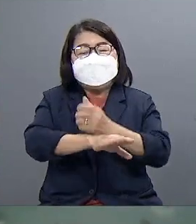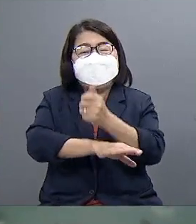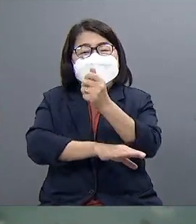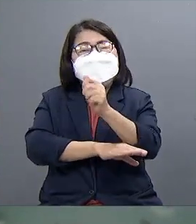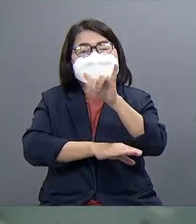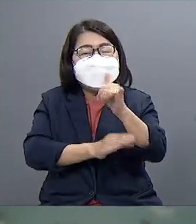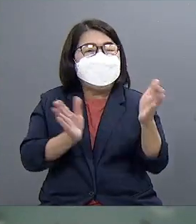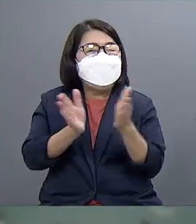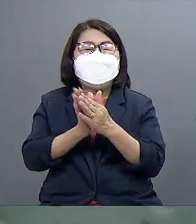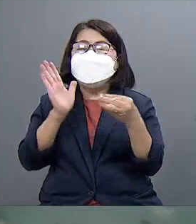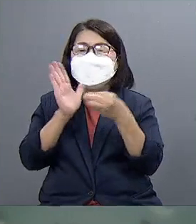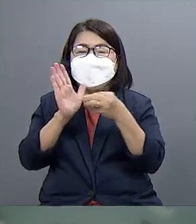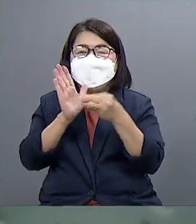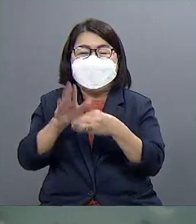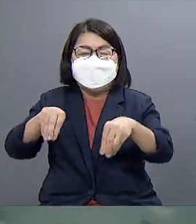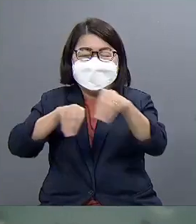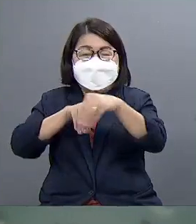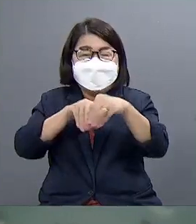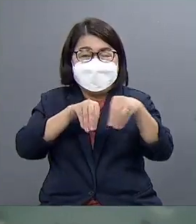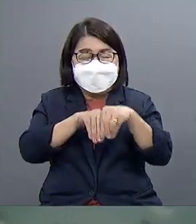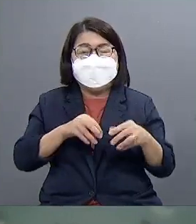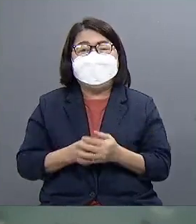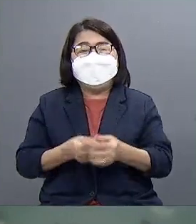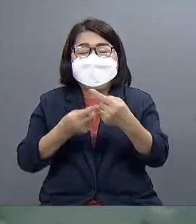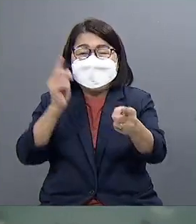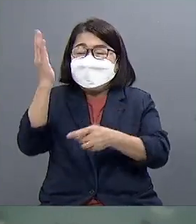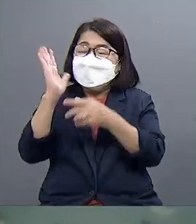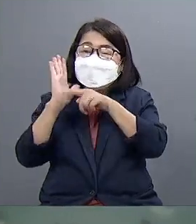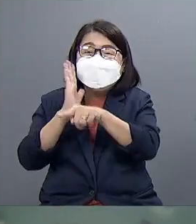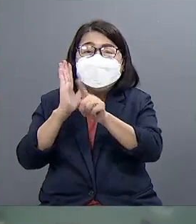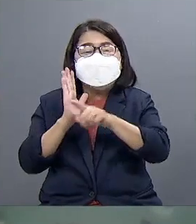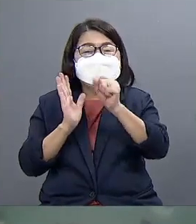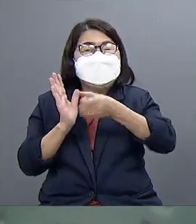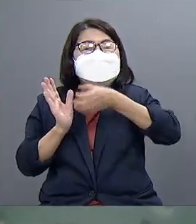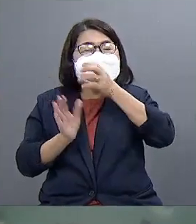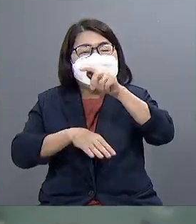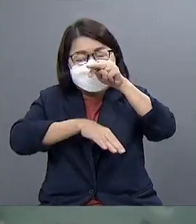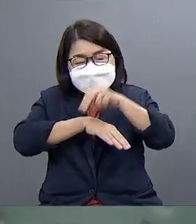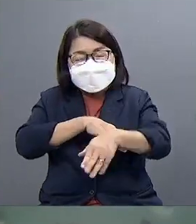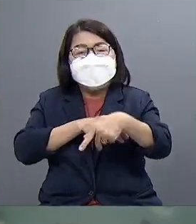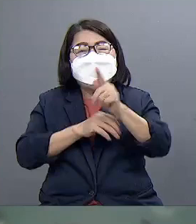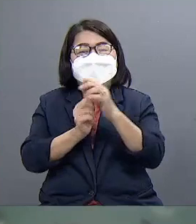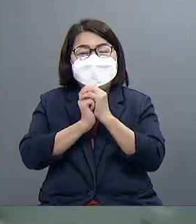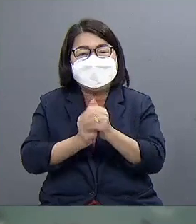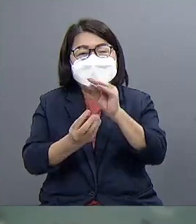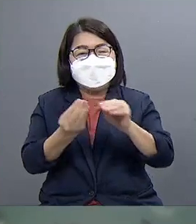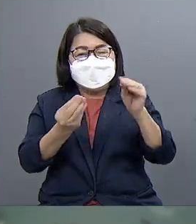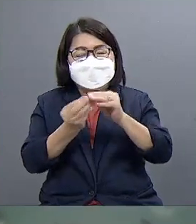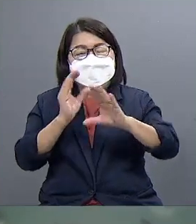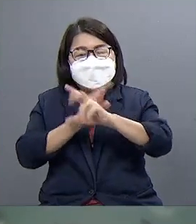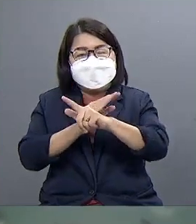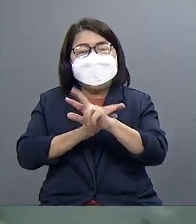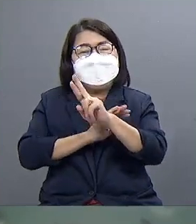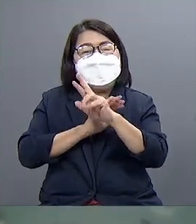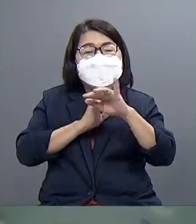คะในภาคตะวันออกในเขตลมก็คือที่จังหวัดสระแก้วนครนายกปราจีนบุรีฉะเชิงเทราชลบุรีระยองจันทบุรีและ